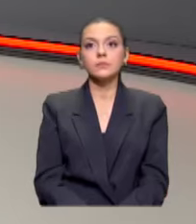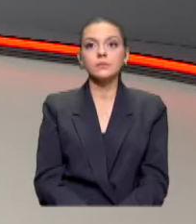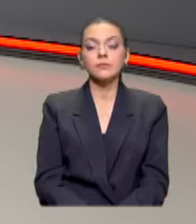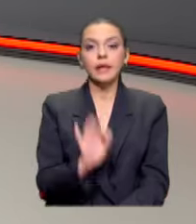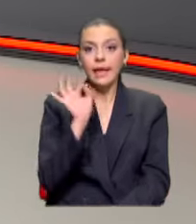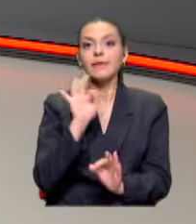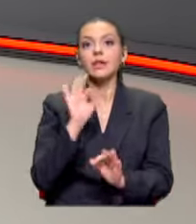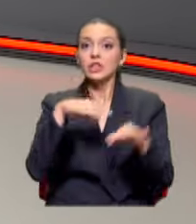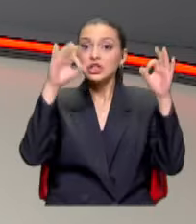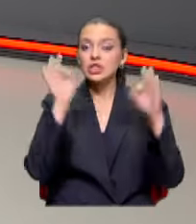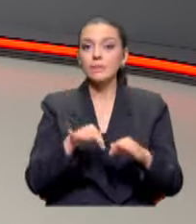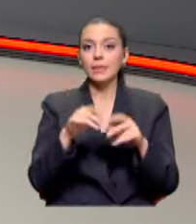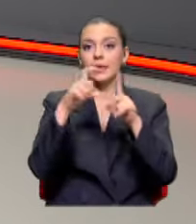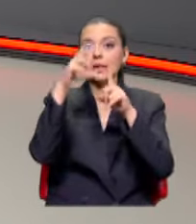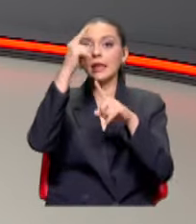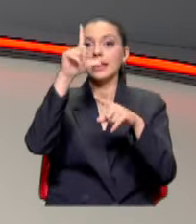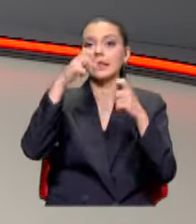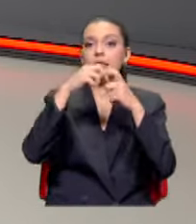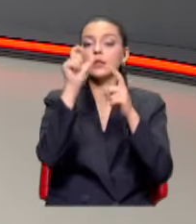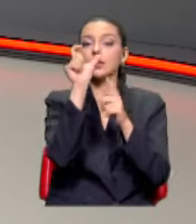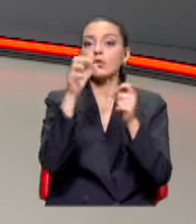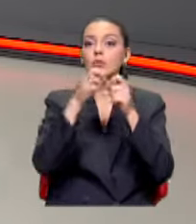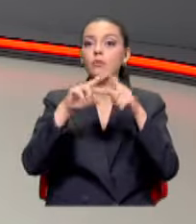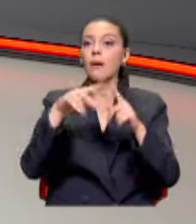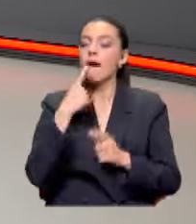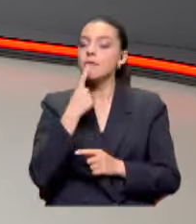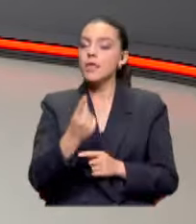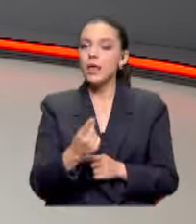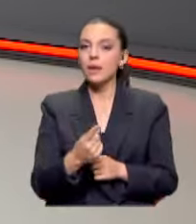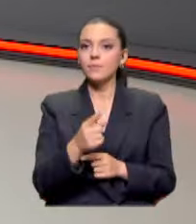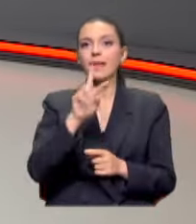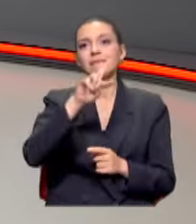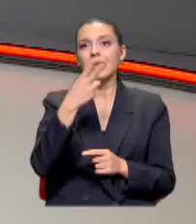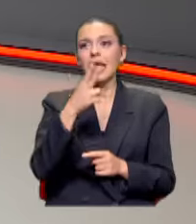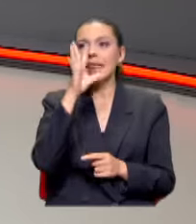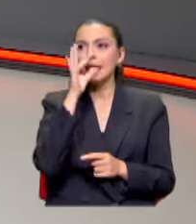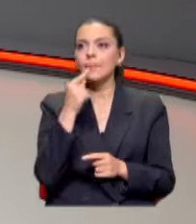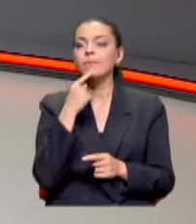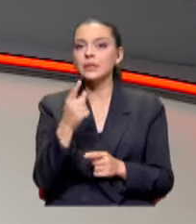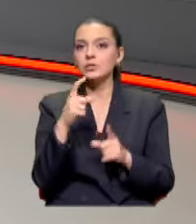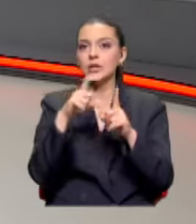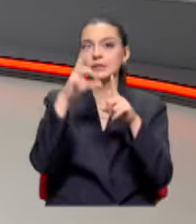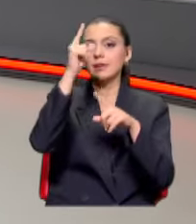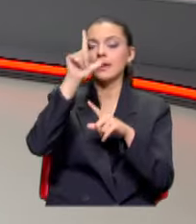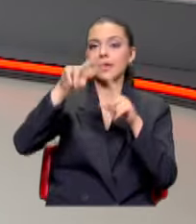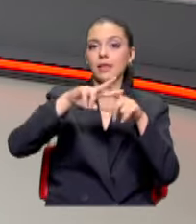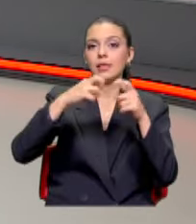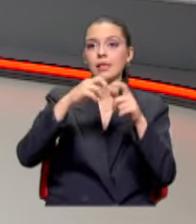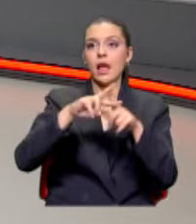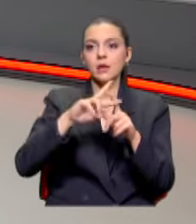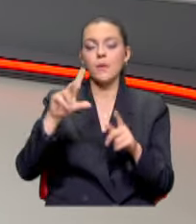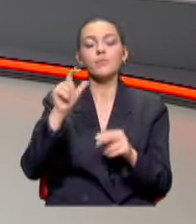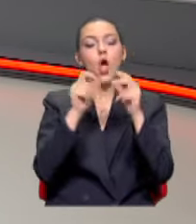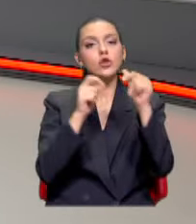Evet, şimdi Dilruba diyelim. Dilruba ve kim diyeceğiz? Dilara diyeceğiz. Özgür